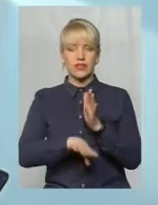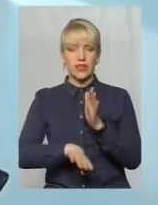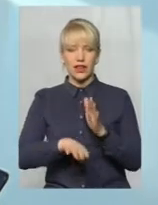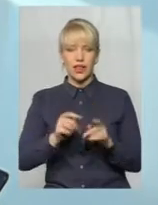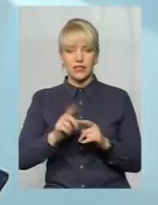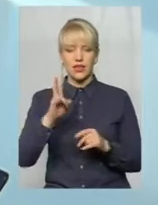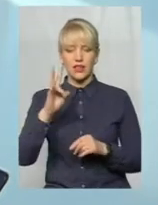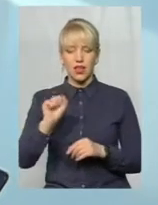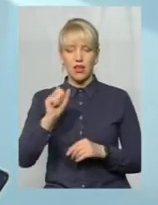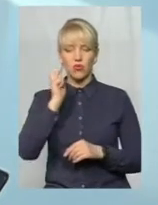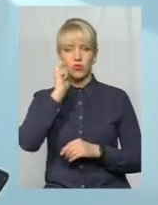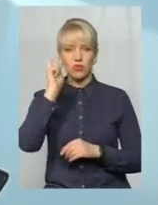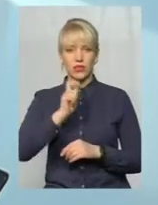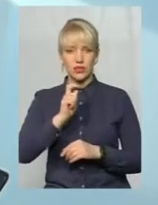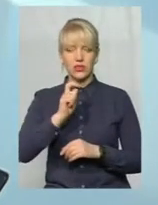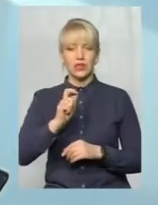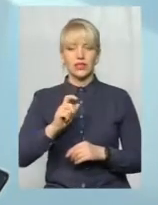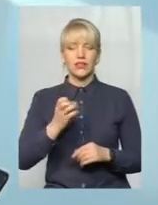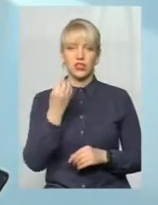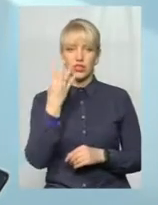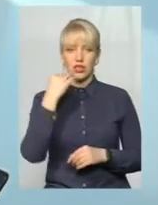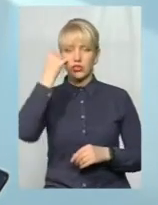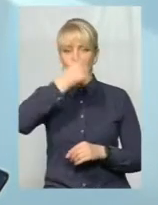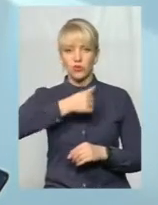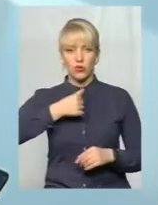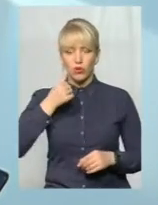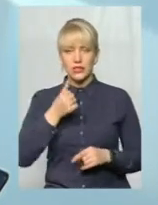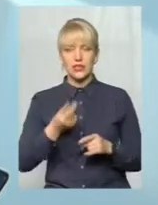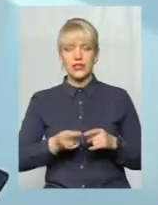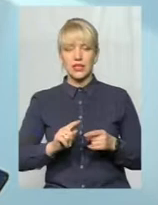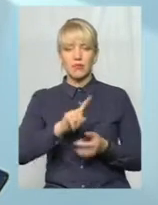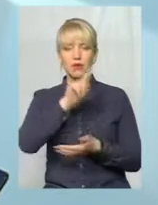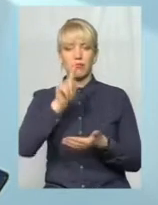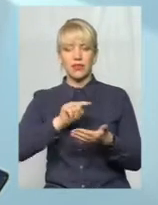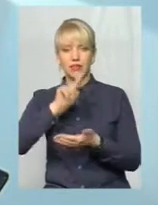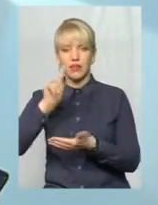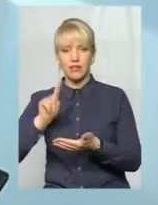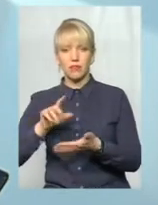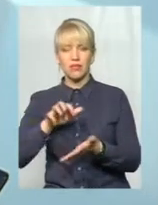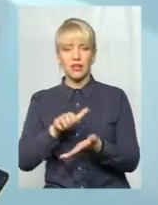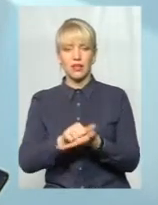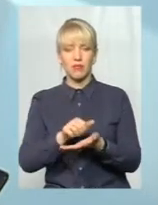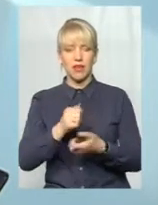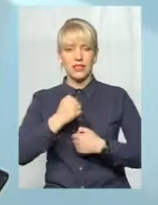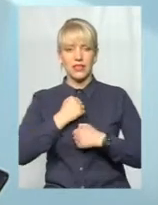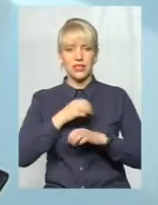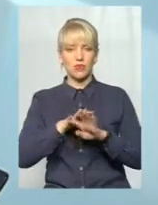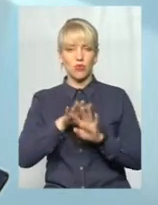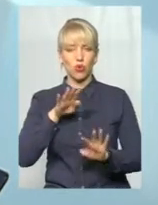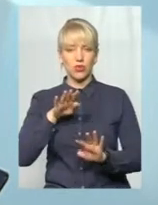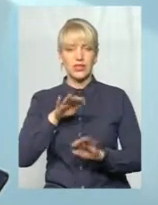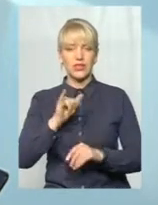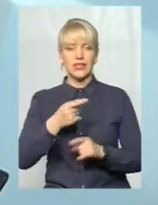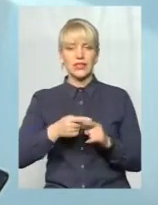тобто початок 2014 року, то цими питаннями фактично займалися і Збройні сили, і це були і добровольчі